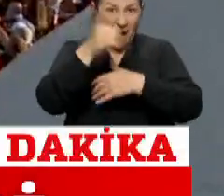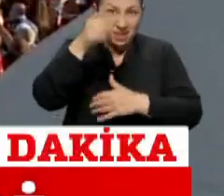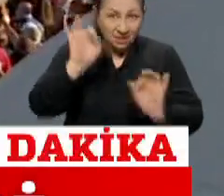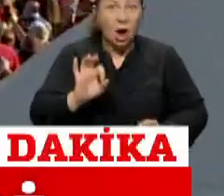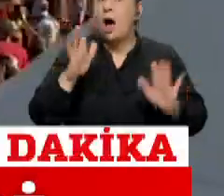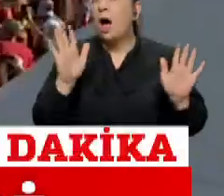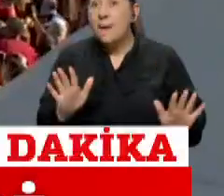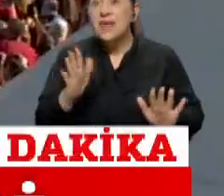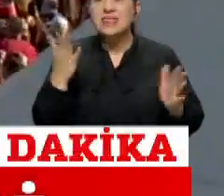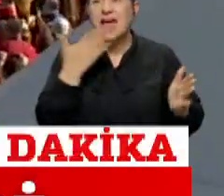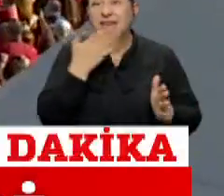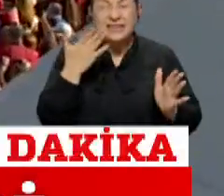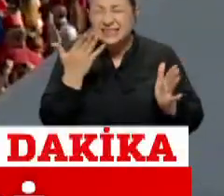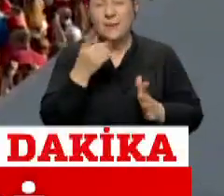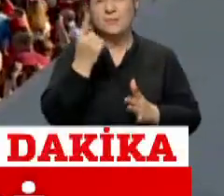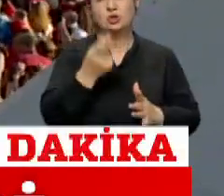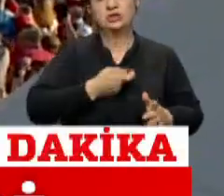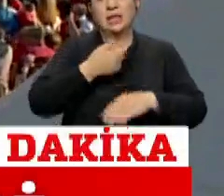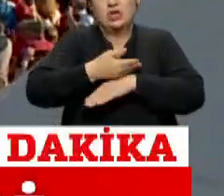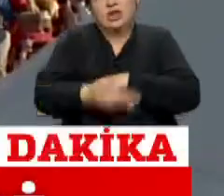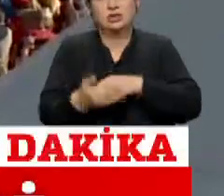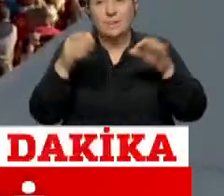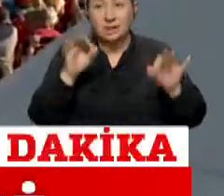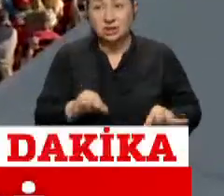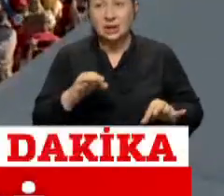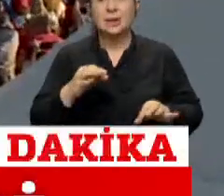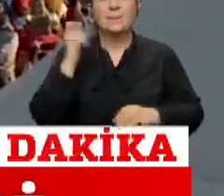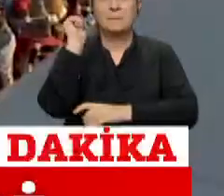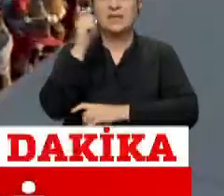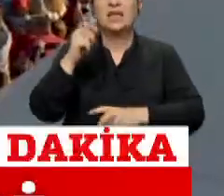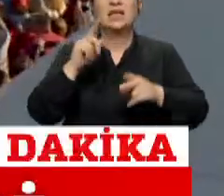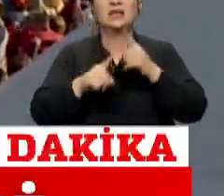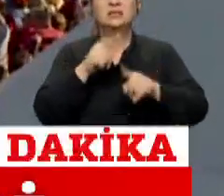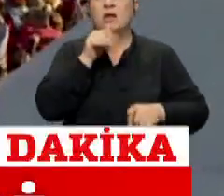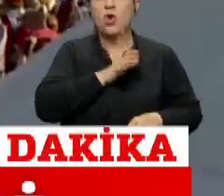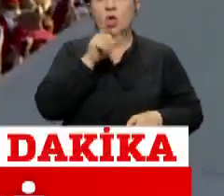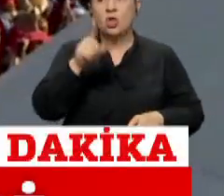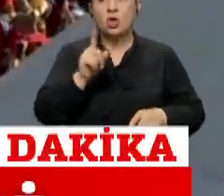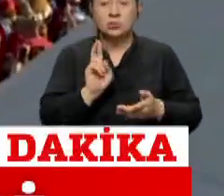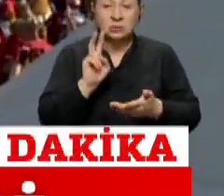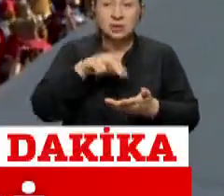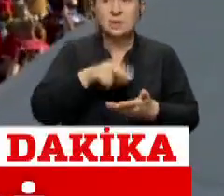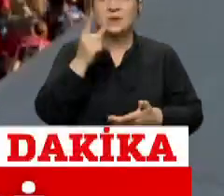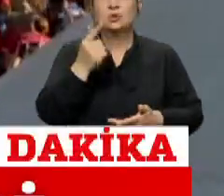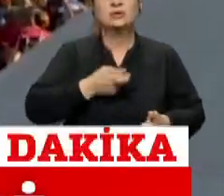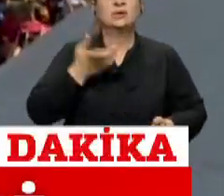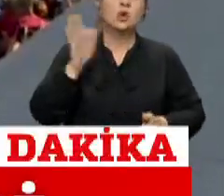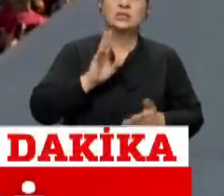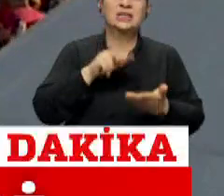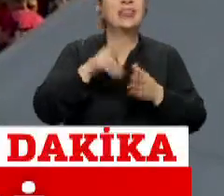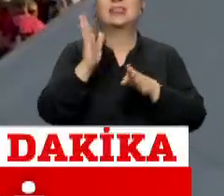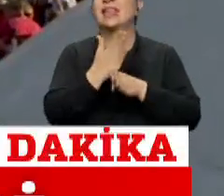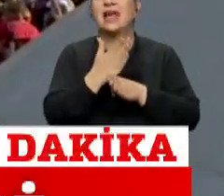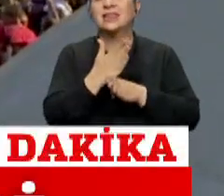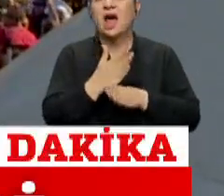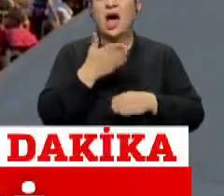Ancak neredeyse 1,5 saat gecikmeli olarak başladı miting. Kemal Kılıçdaroğlu kürsüye 1,5 saat sonra çıktı. Nedeni